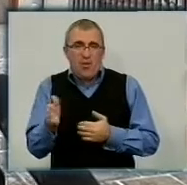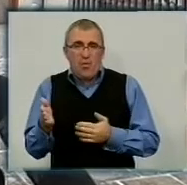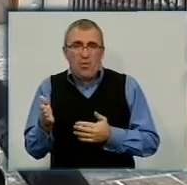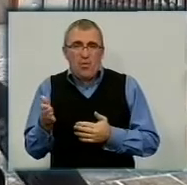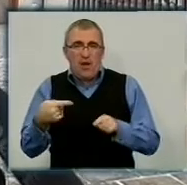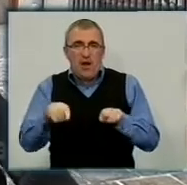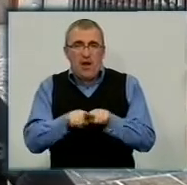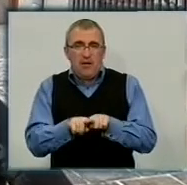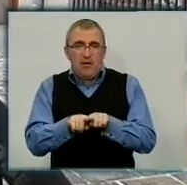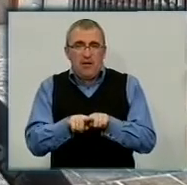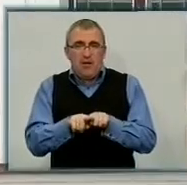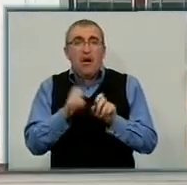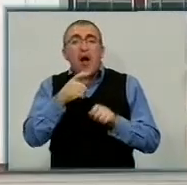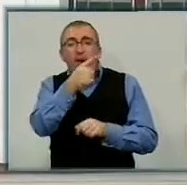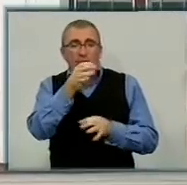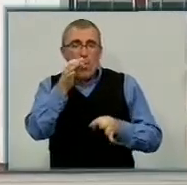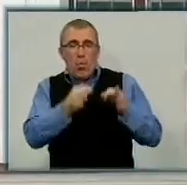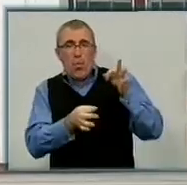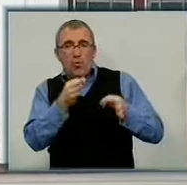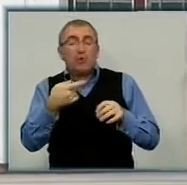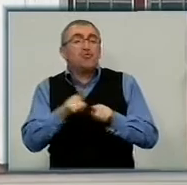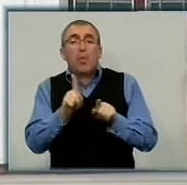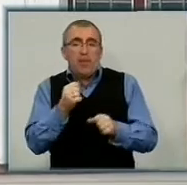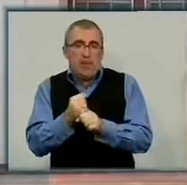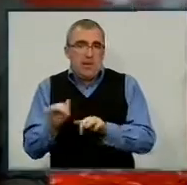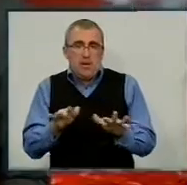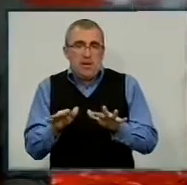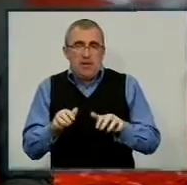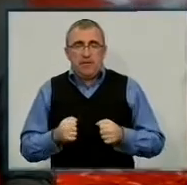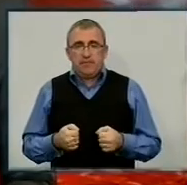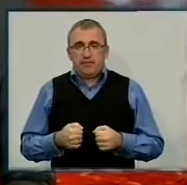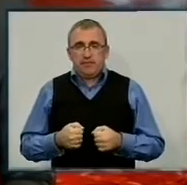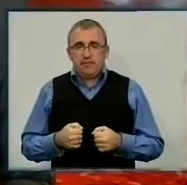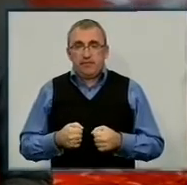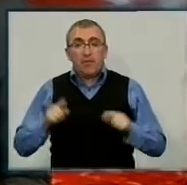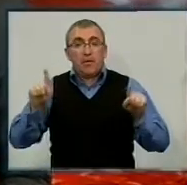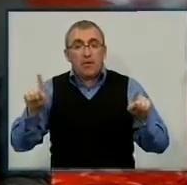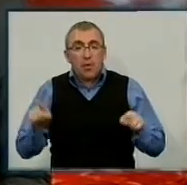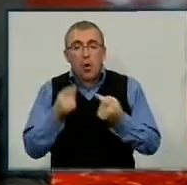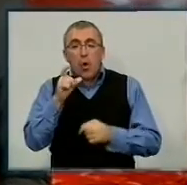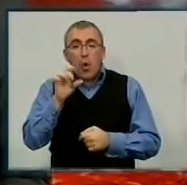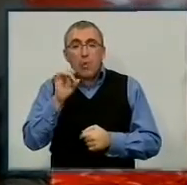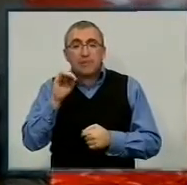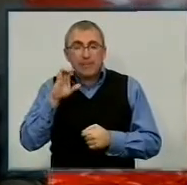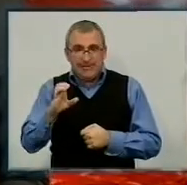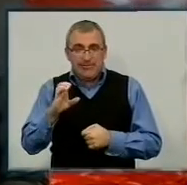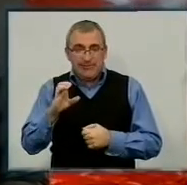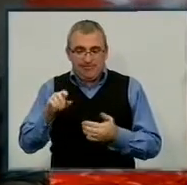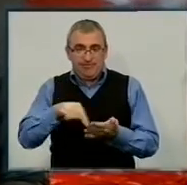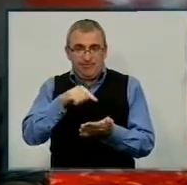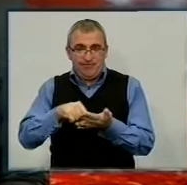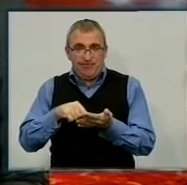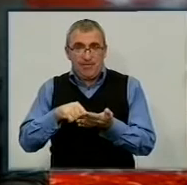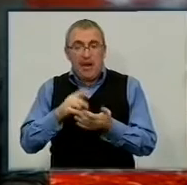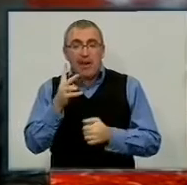это как его осуждать и что для этого делать зі створенням хоспісу в обласному центрі затягують очільник